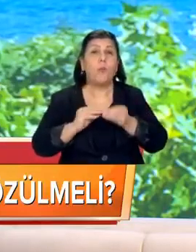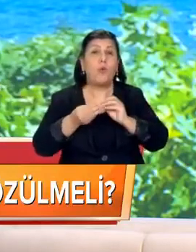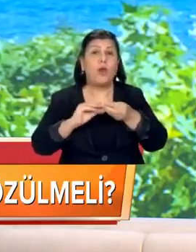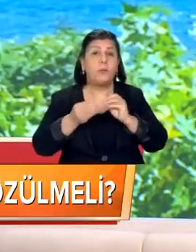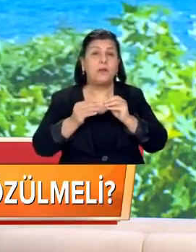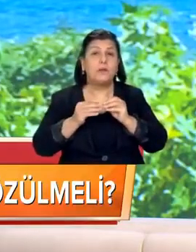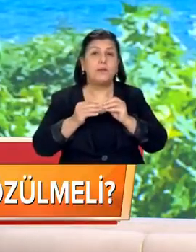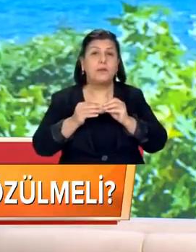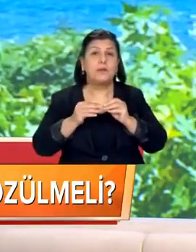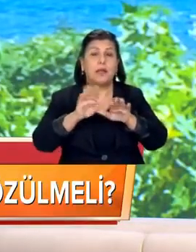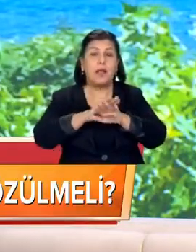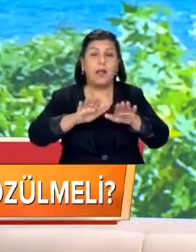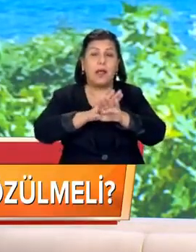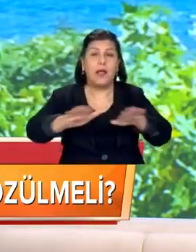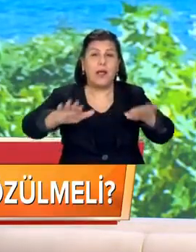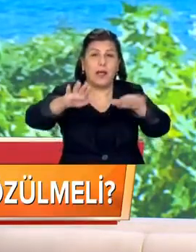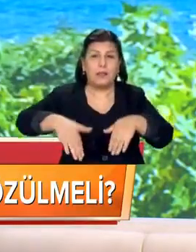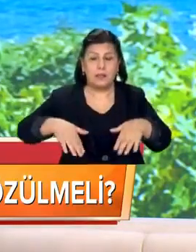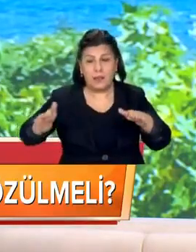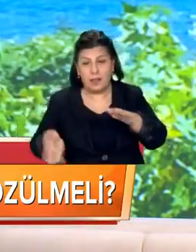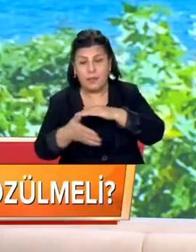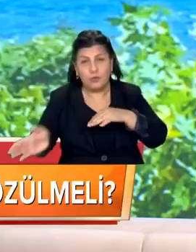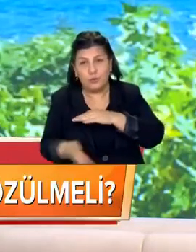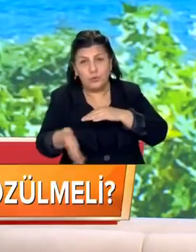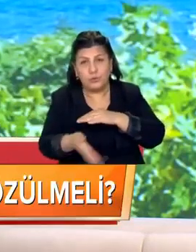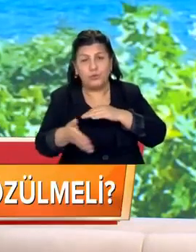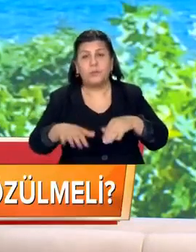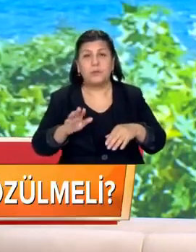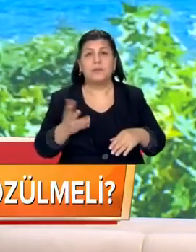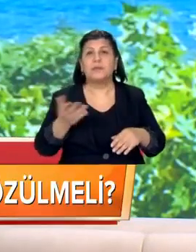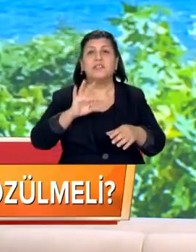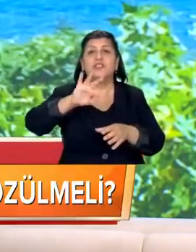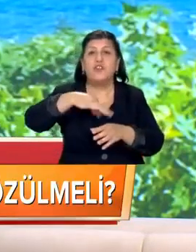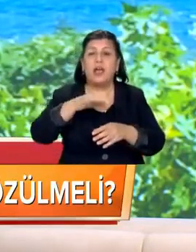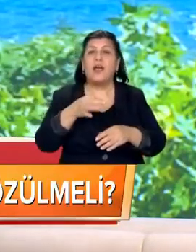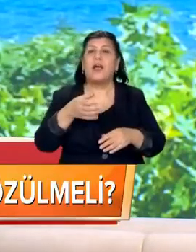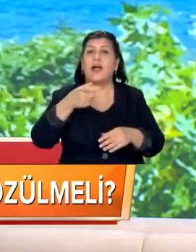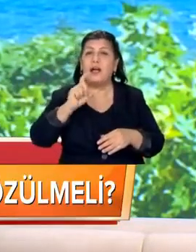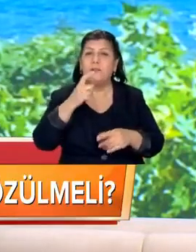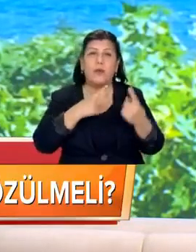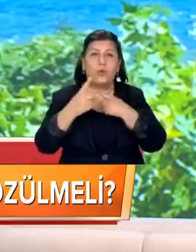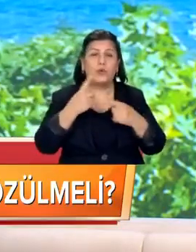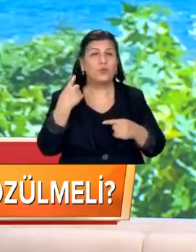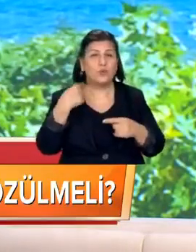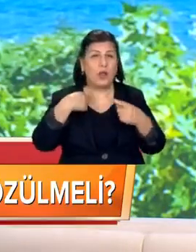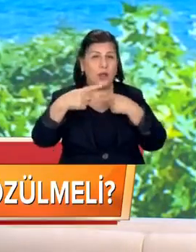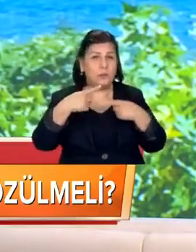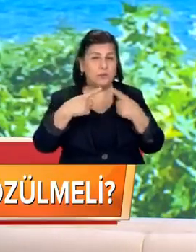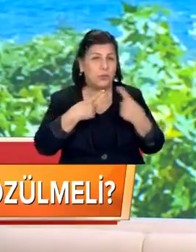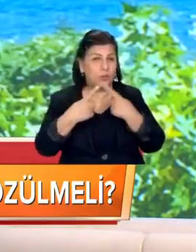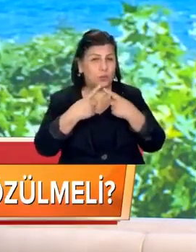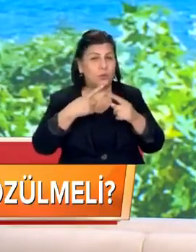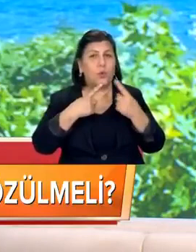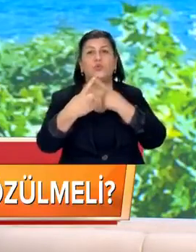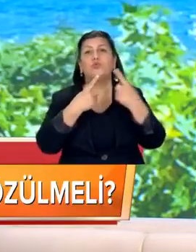meseleyi halının altına da süpürmüyor Uz 24 saat sonra o kahve içerken Yarın aramızda şöyle şöyle olmuştu